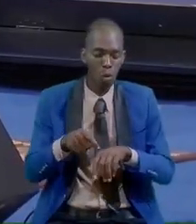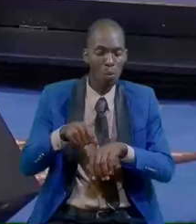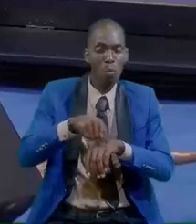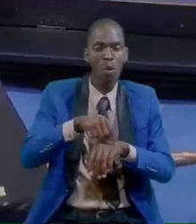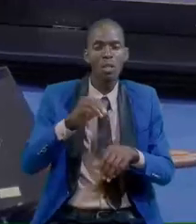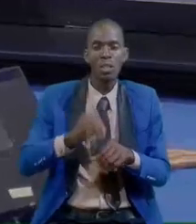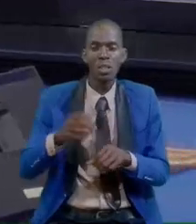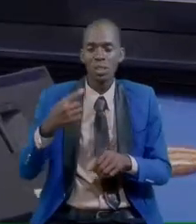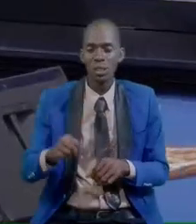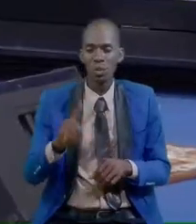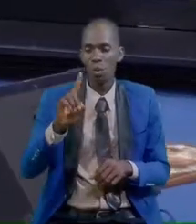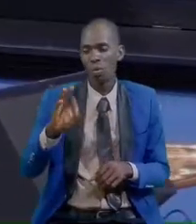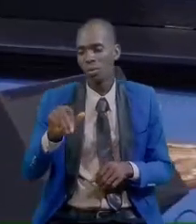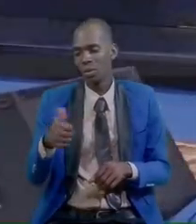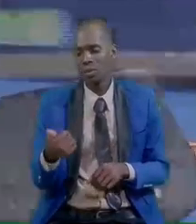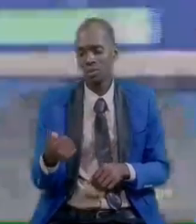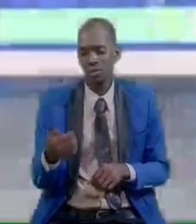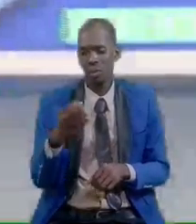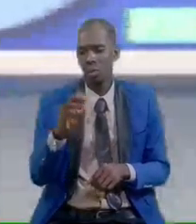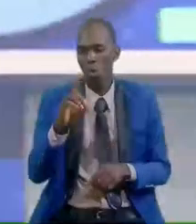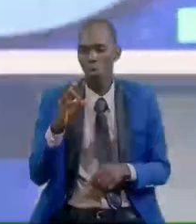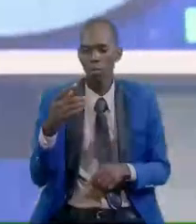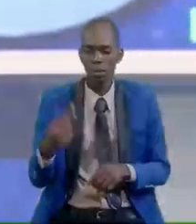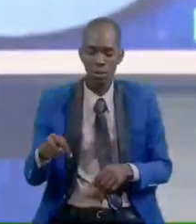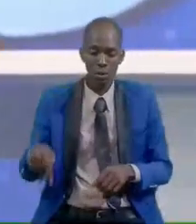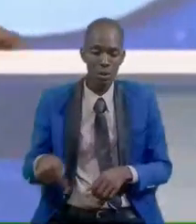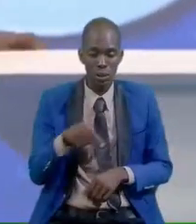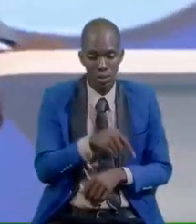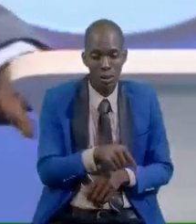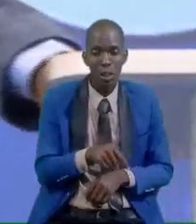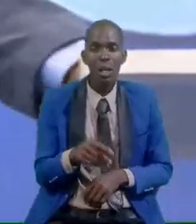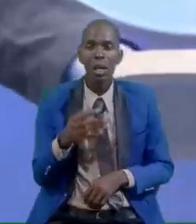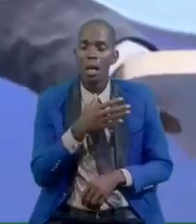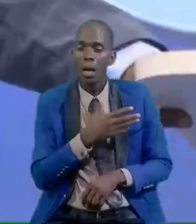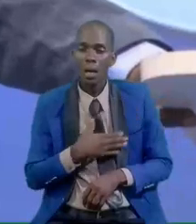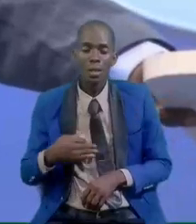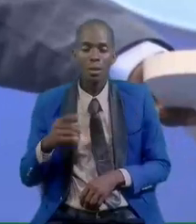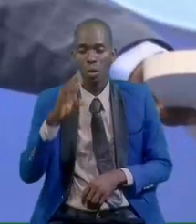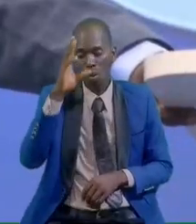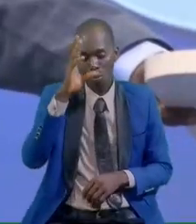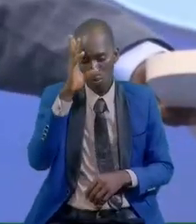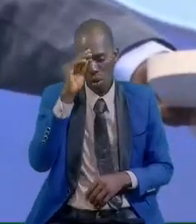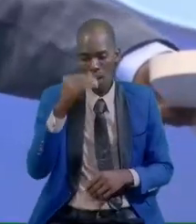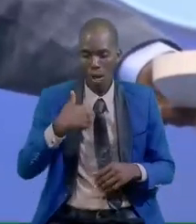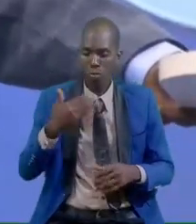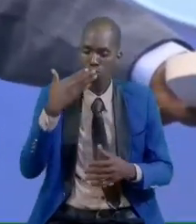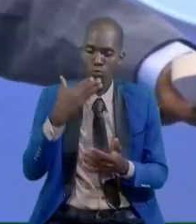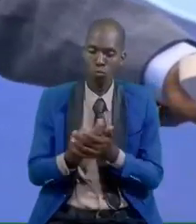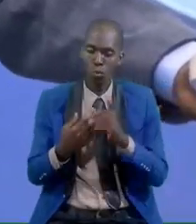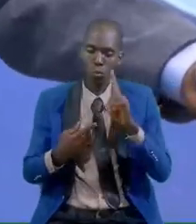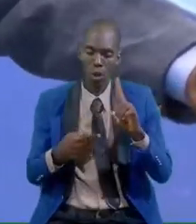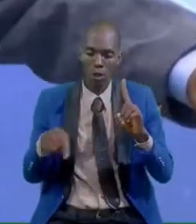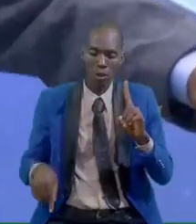Comme la chair seulement. Et il avait un bon pied. Et l'autre pied, il n'y avait pas